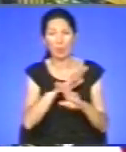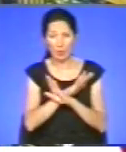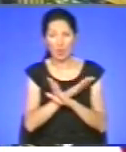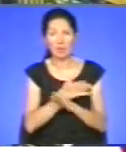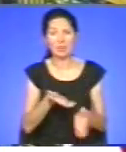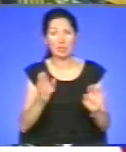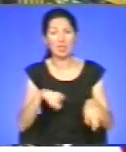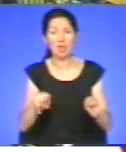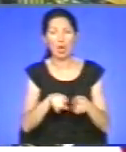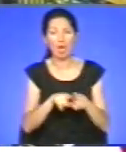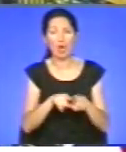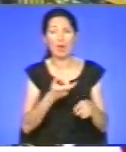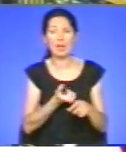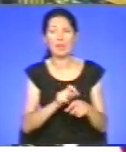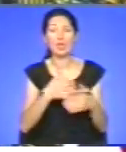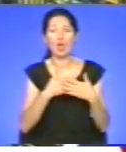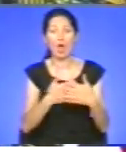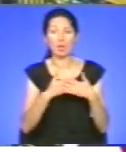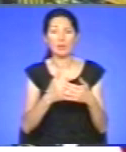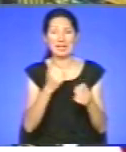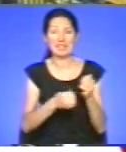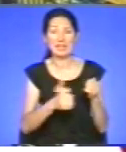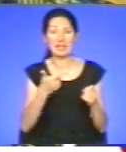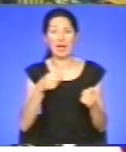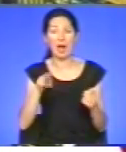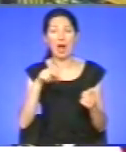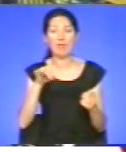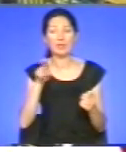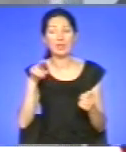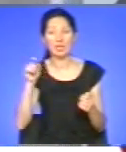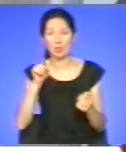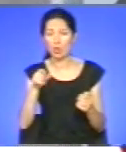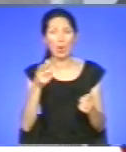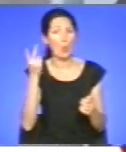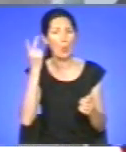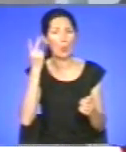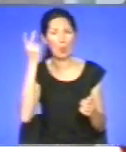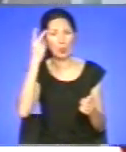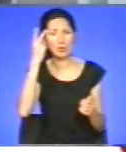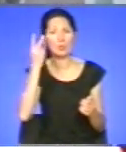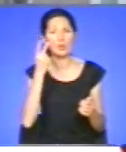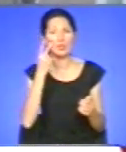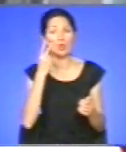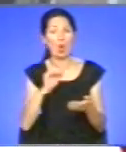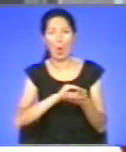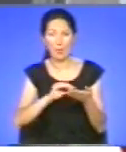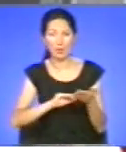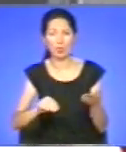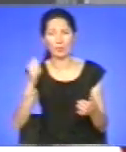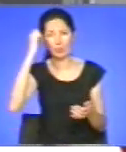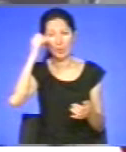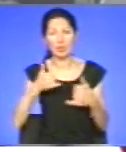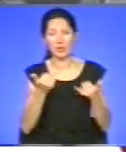найбільш активним серед гавдидів, тому що про Івана постійно пишуть. Пам'ять Івана Гавдиди шануватимуть ще 3 дні, а